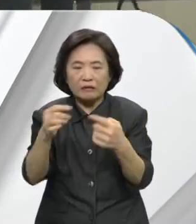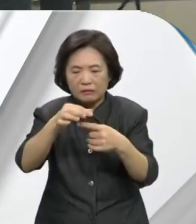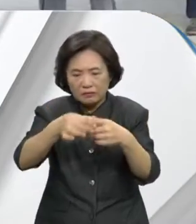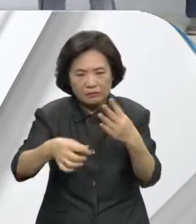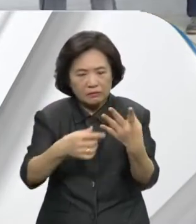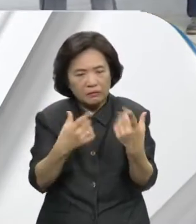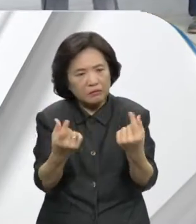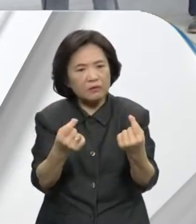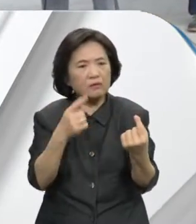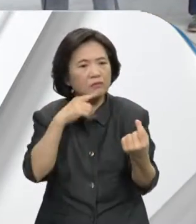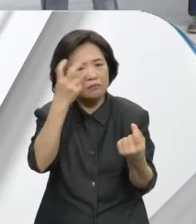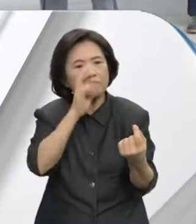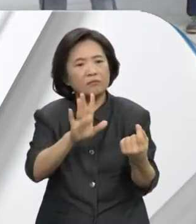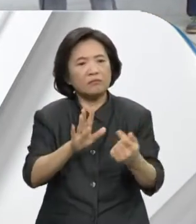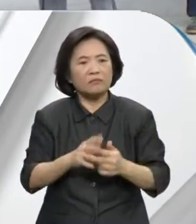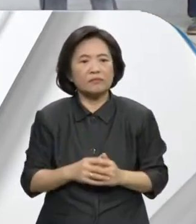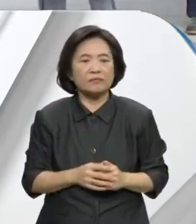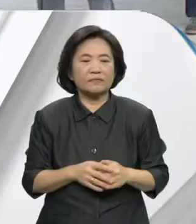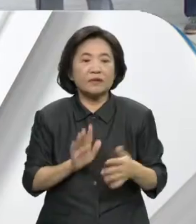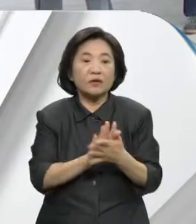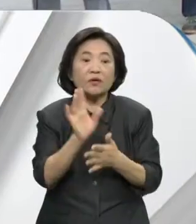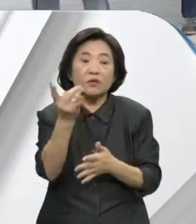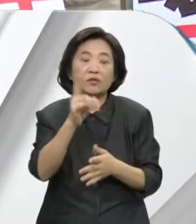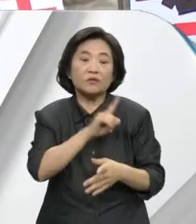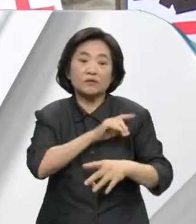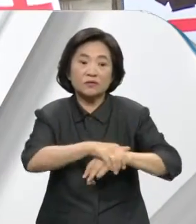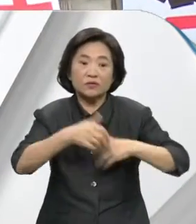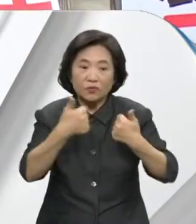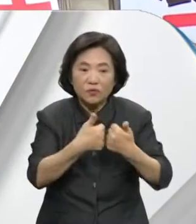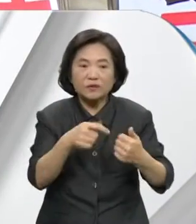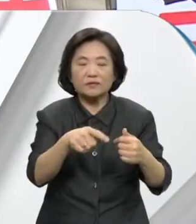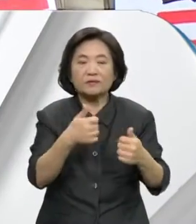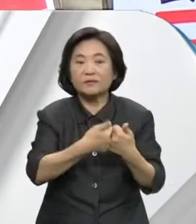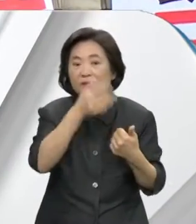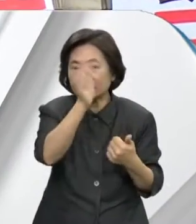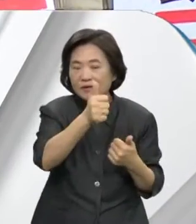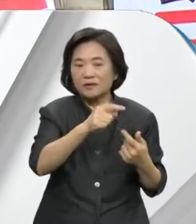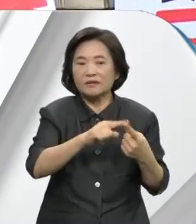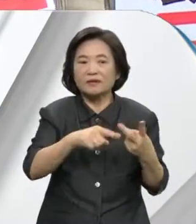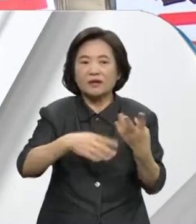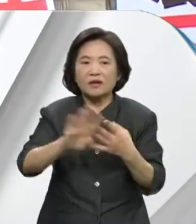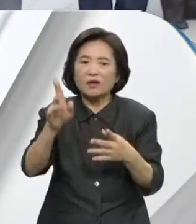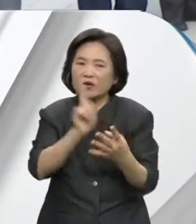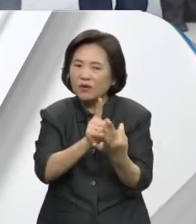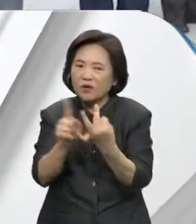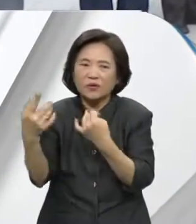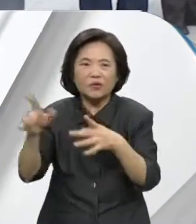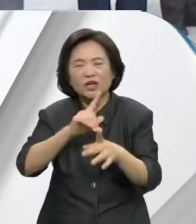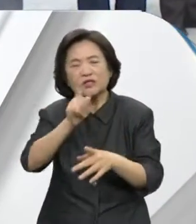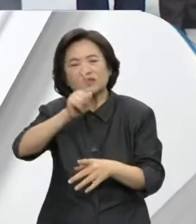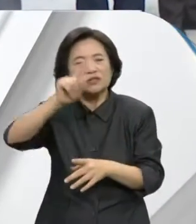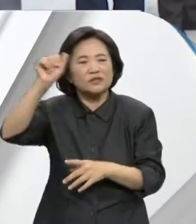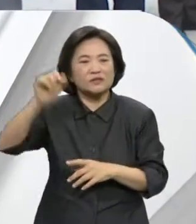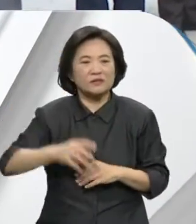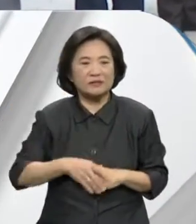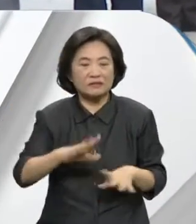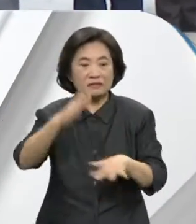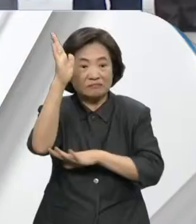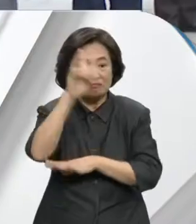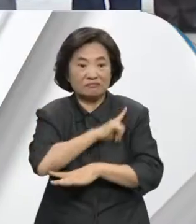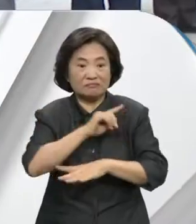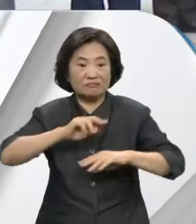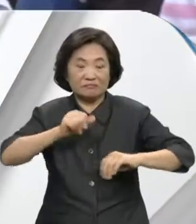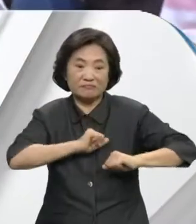审查。 后龙自救会的会长徐金福，还有那个石潭森林大 学。这个被争议，县政府修改此次条